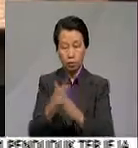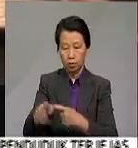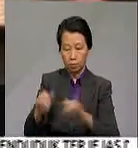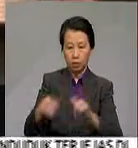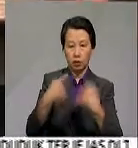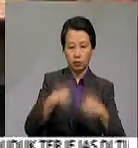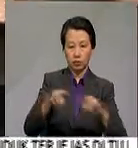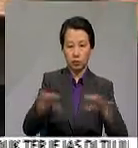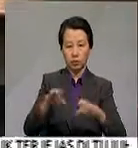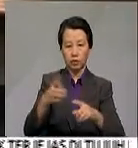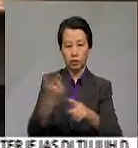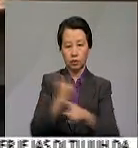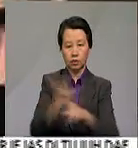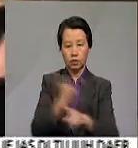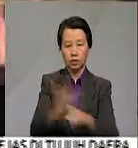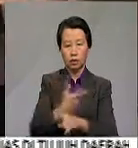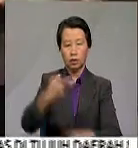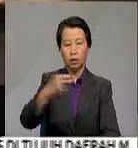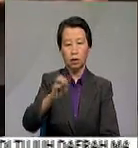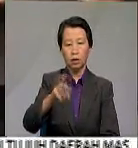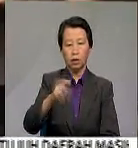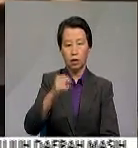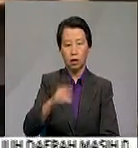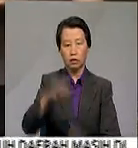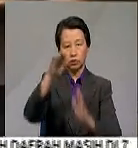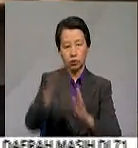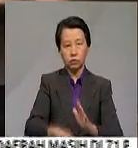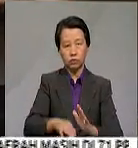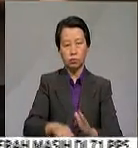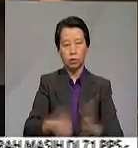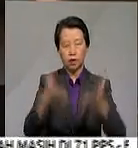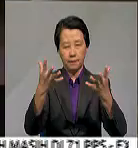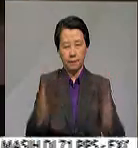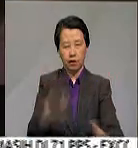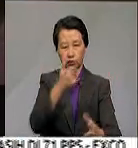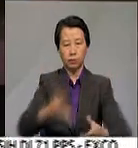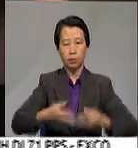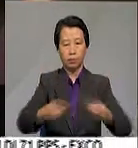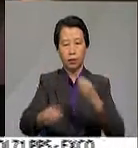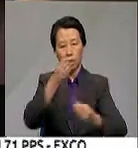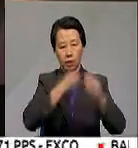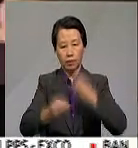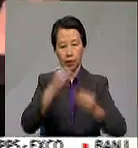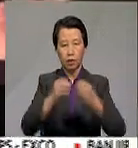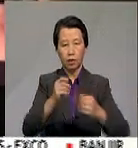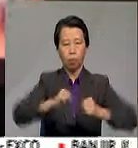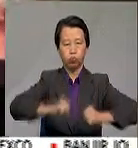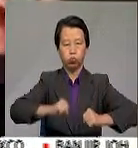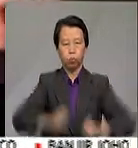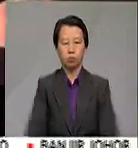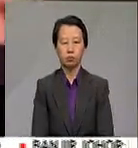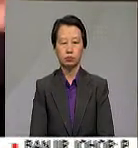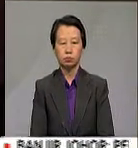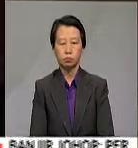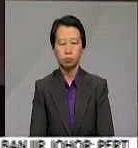sedang menjalani sesi hidroterapi untuk mengurangkan berat badan berlebihan akibat diberi makanan berkarbohidrat tinggi.